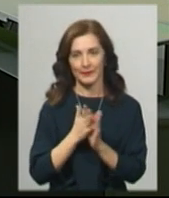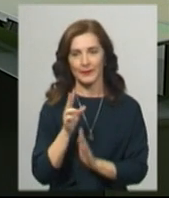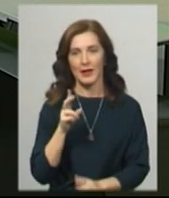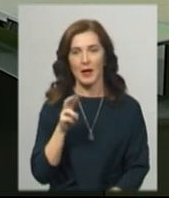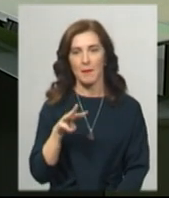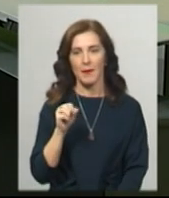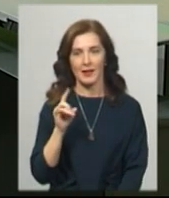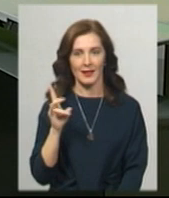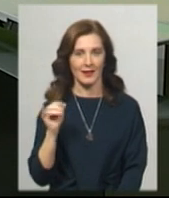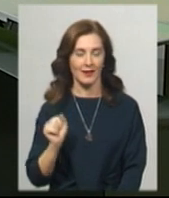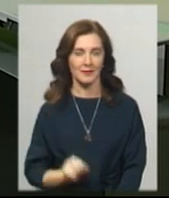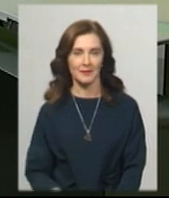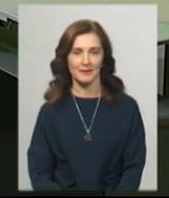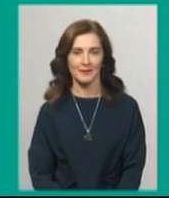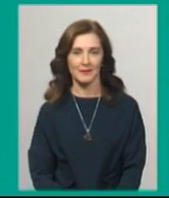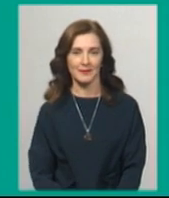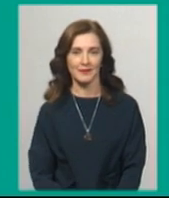Далі ви побачите.